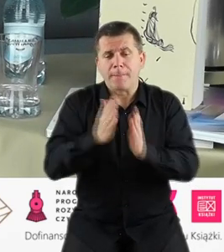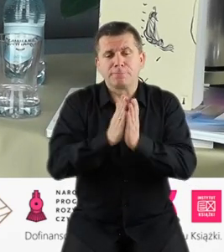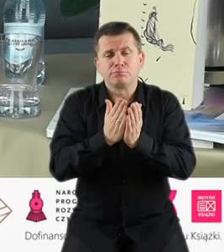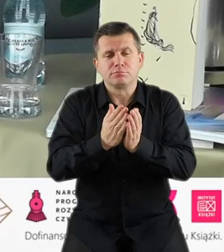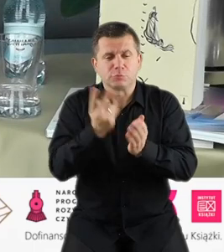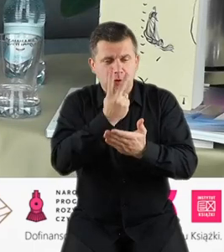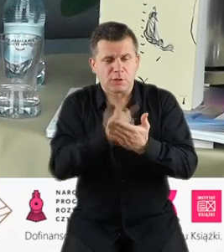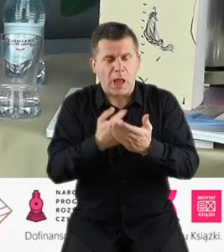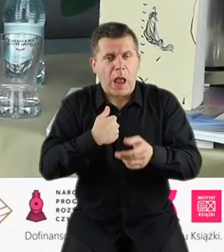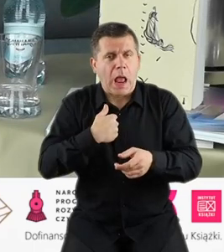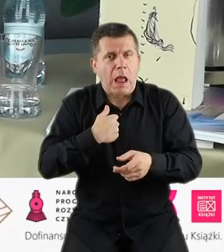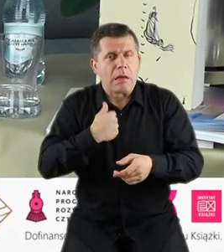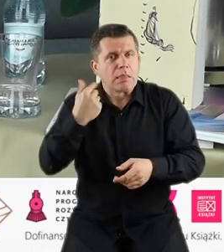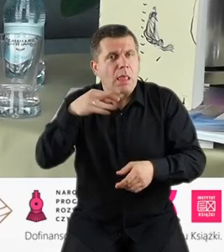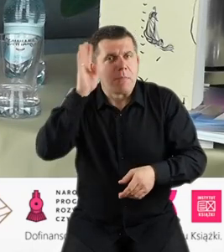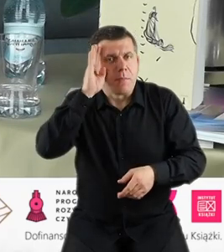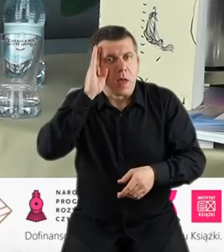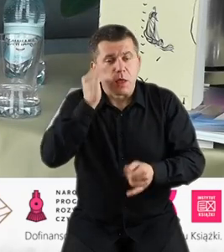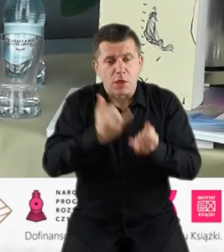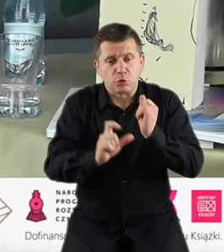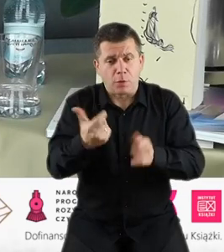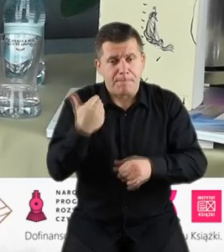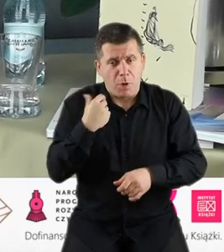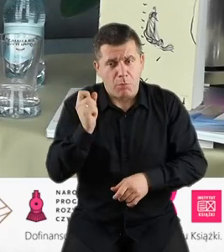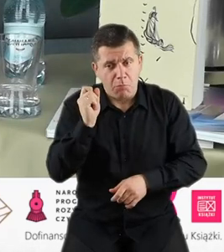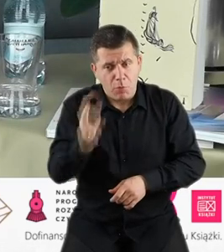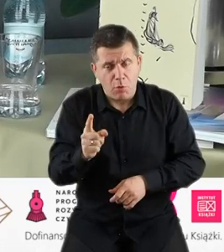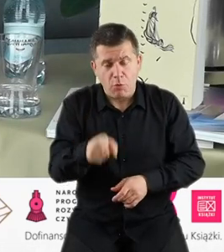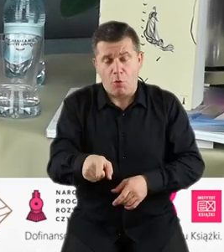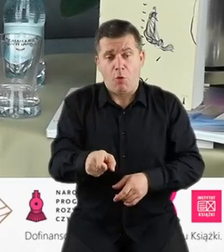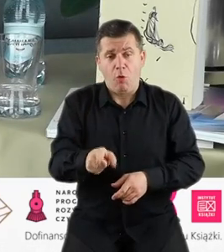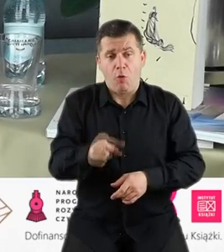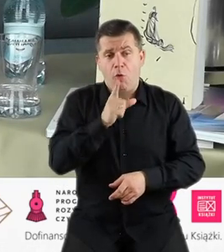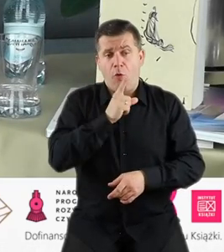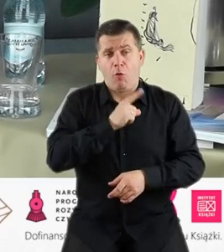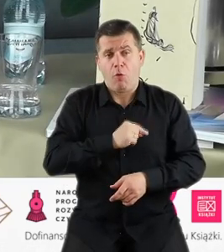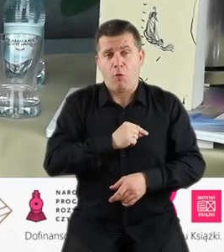nie pamiętałam. I jeżeli coś się pojawiło, to w sposób, o,